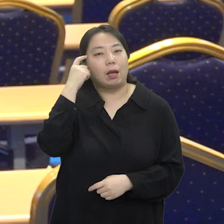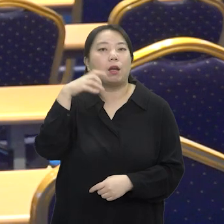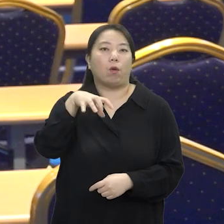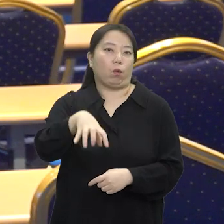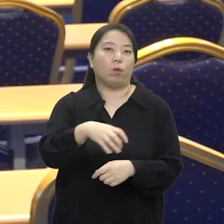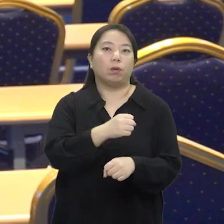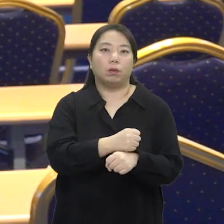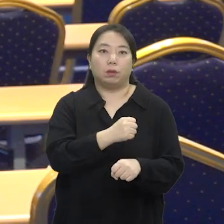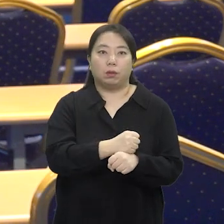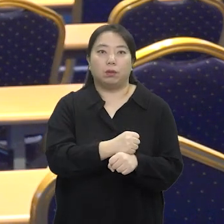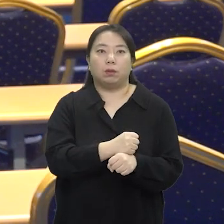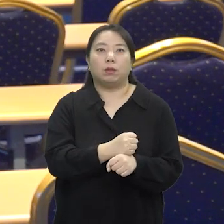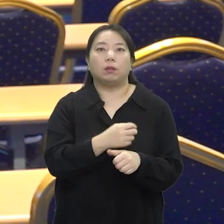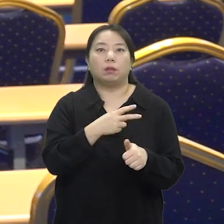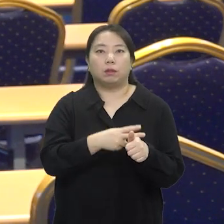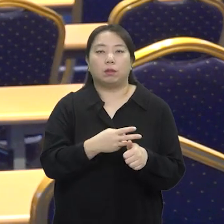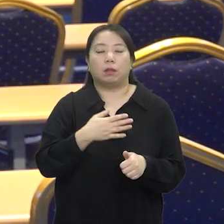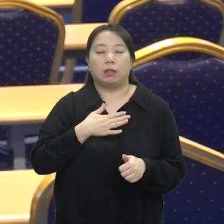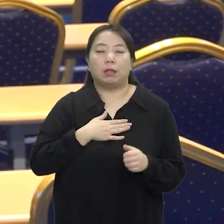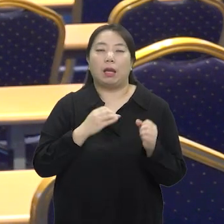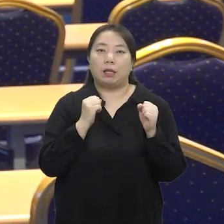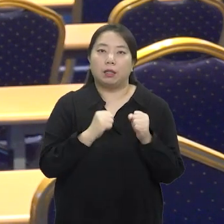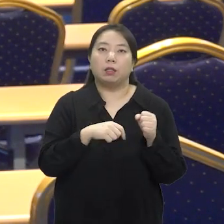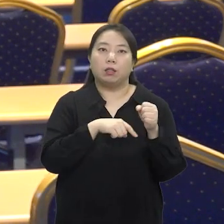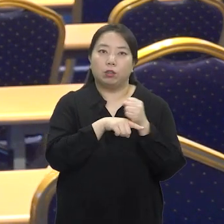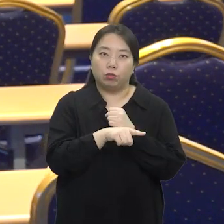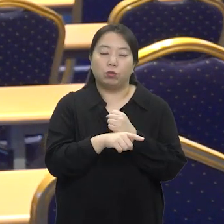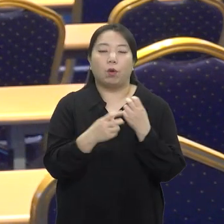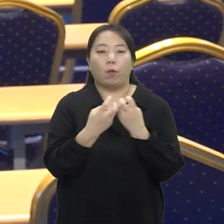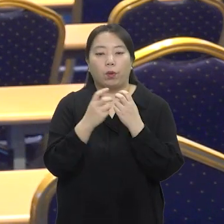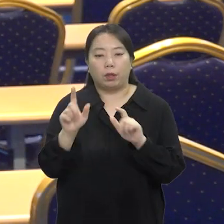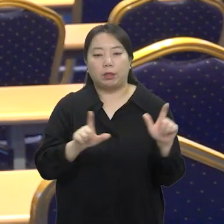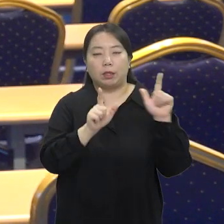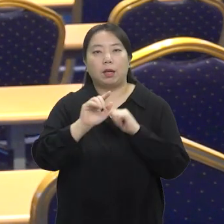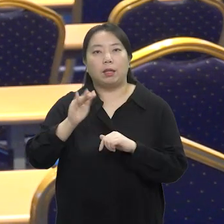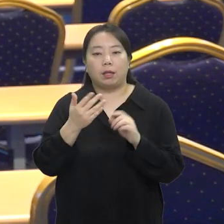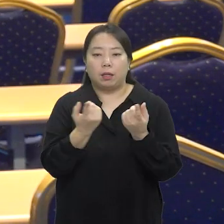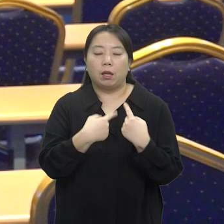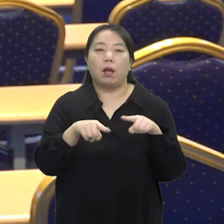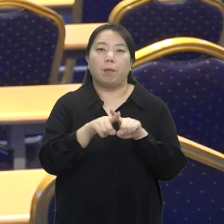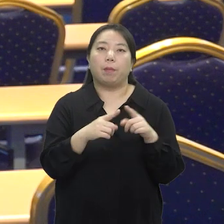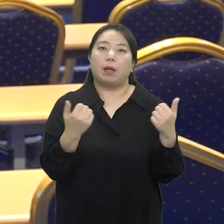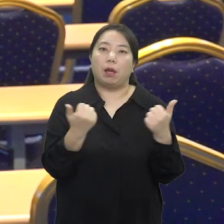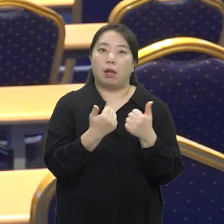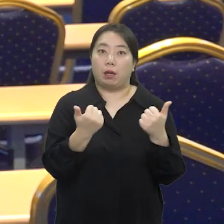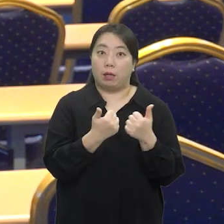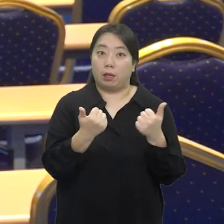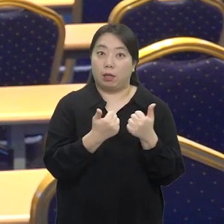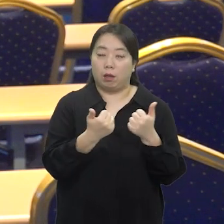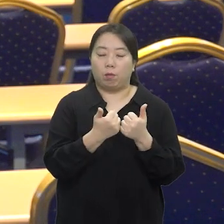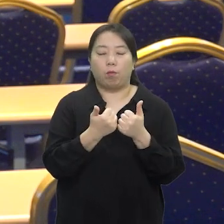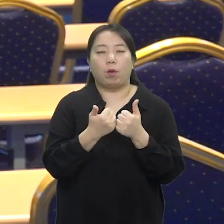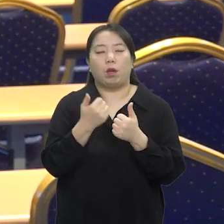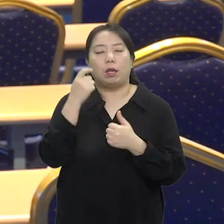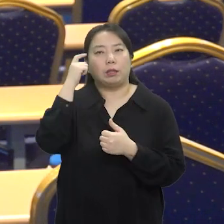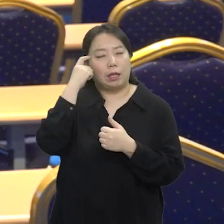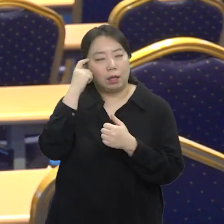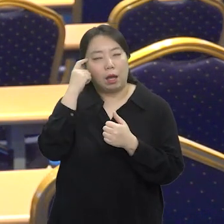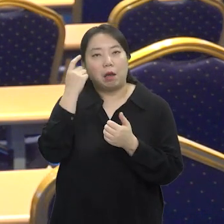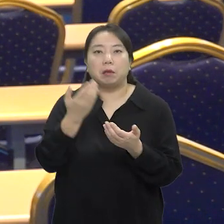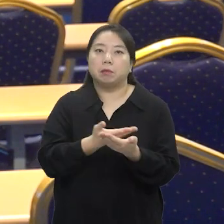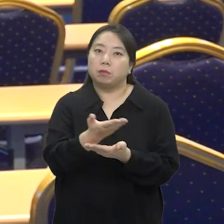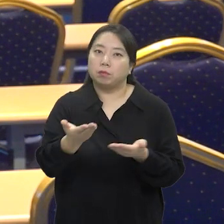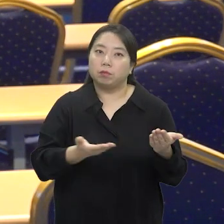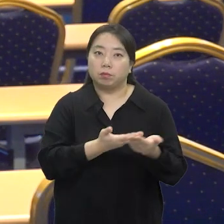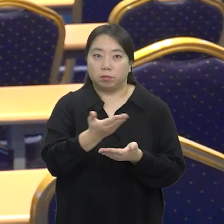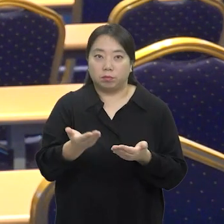기획되어졌고, 교사로서의 존재, 가치, 어떤 삶을 살아야 되는지에 대해서 함께 논의하고 토론하고 뭐 고민해보는 뭐 그런